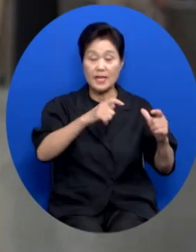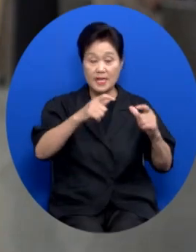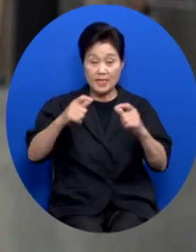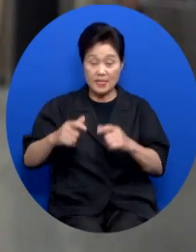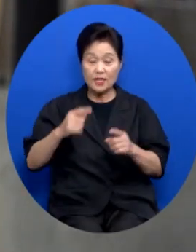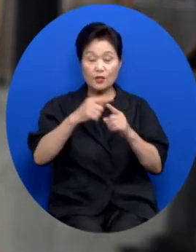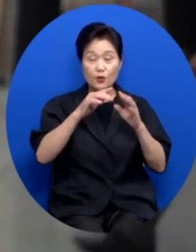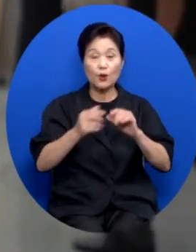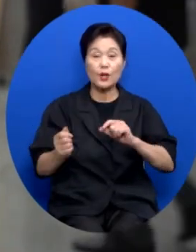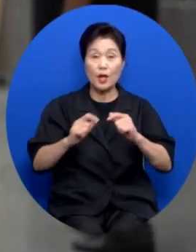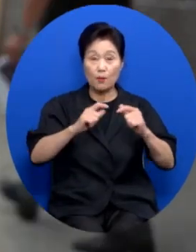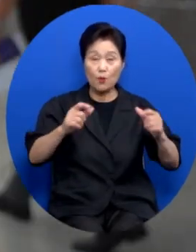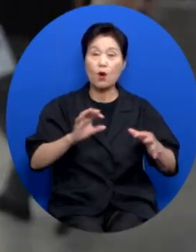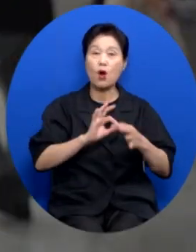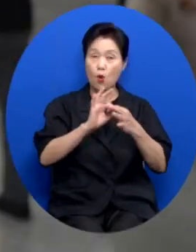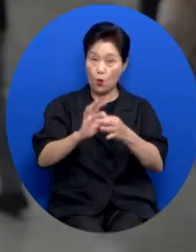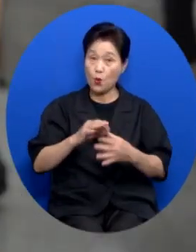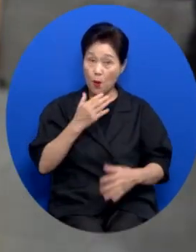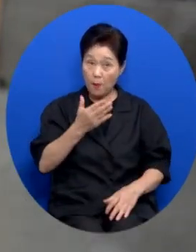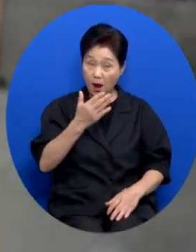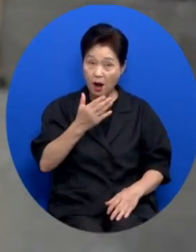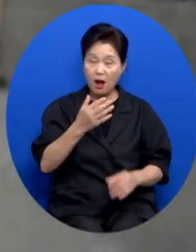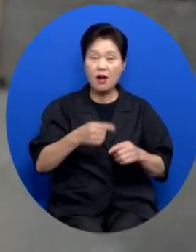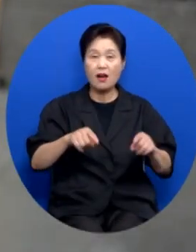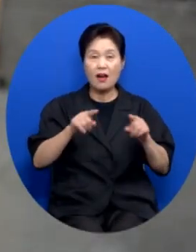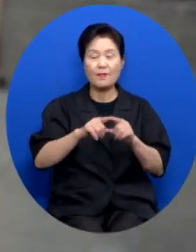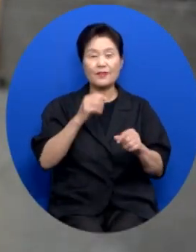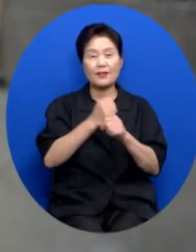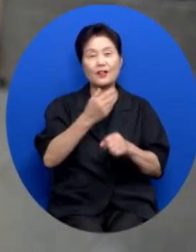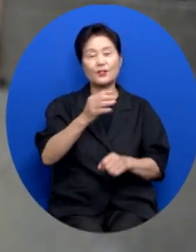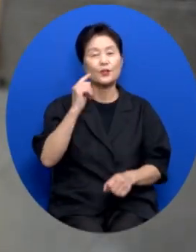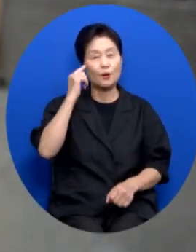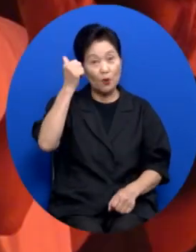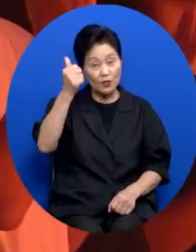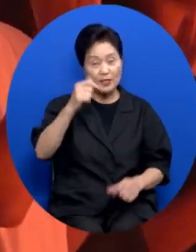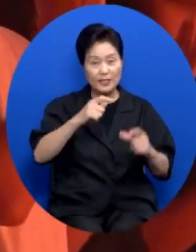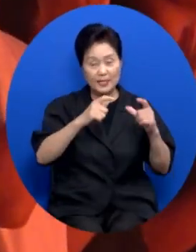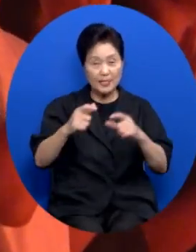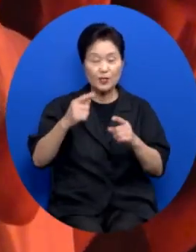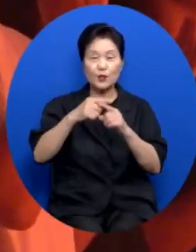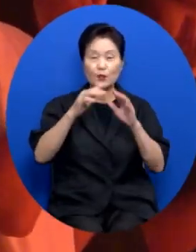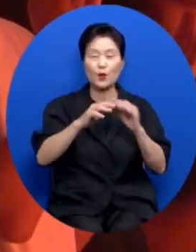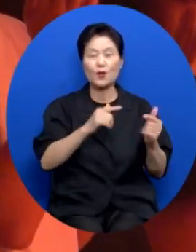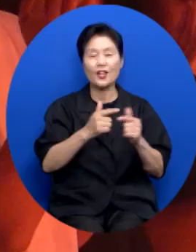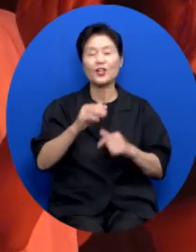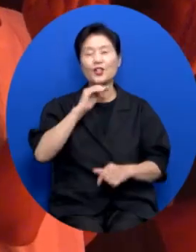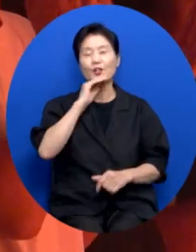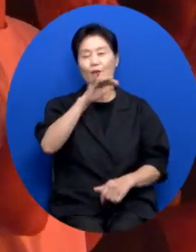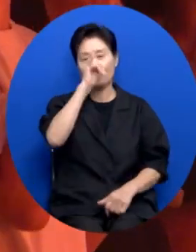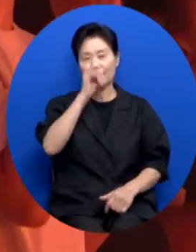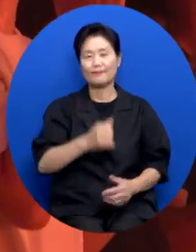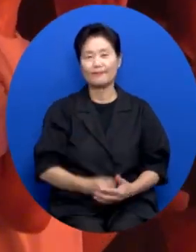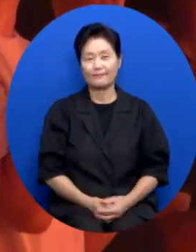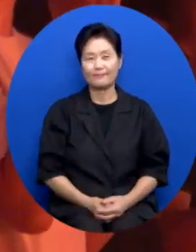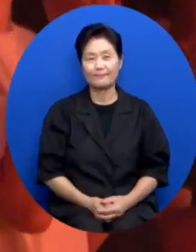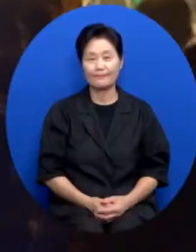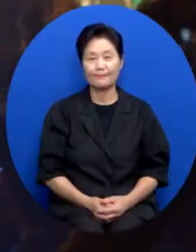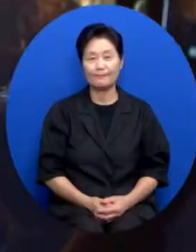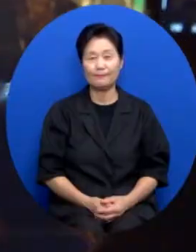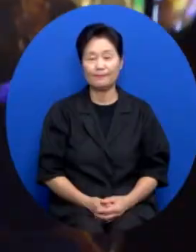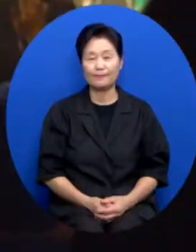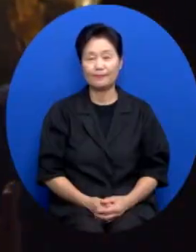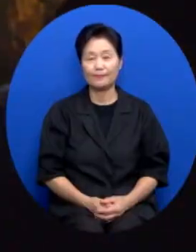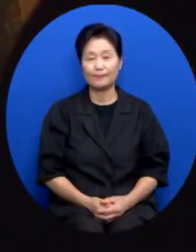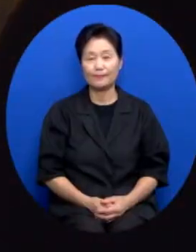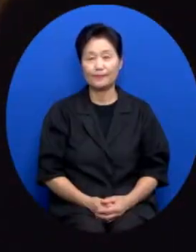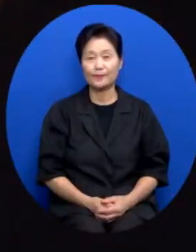너무나 소중한 연결이 있다는 걸 같이 할 수 있는 목사님들 또 지역교회들을 기다리고 있습니다. CTS 뉴스